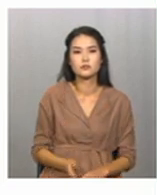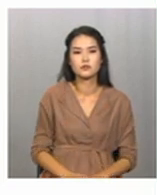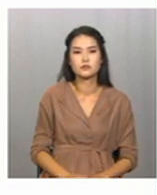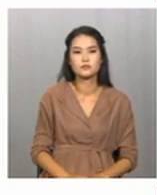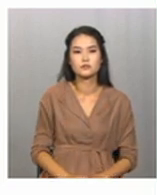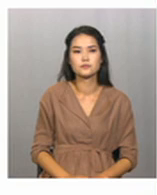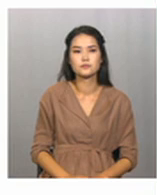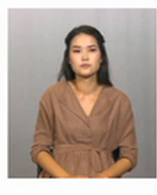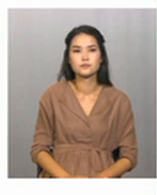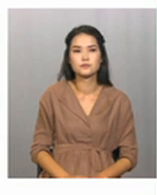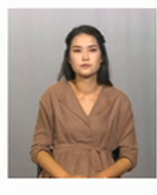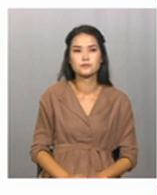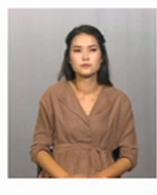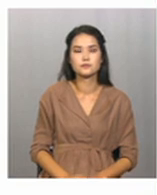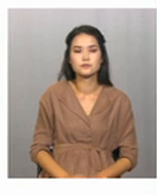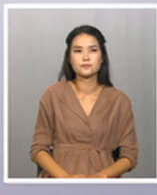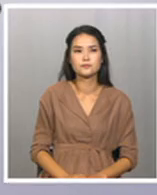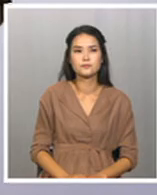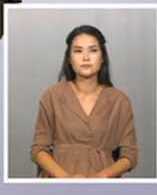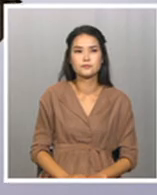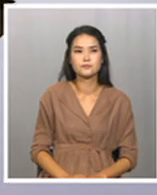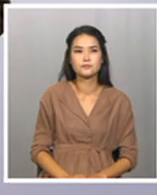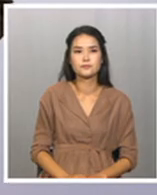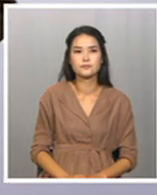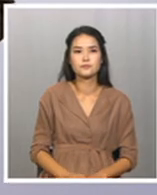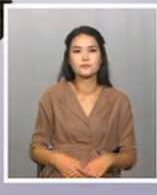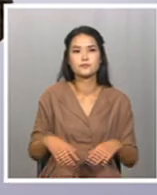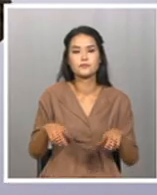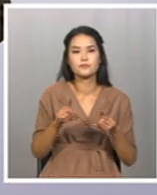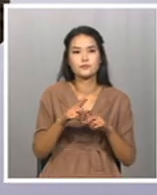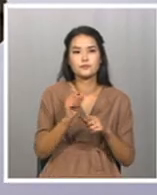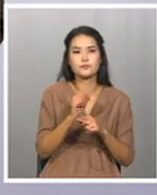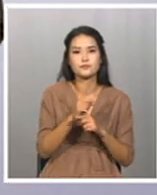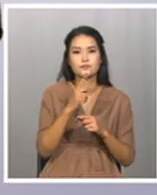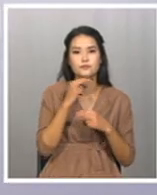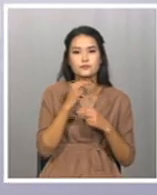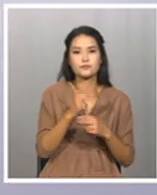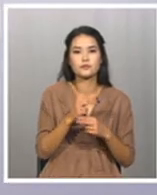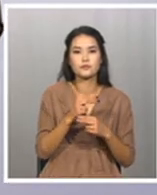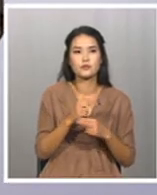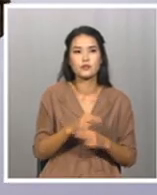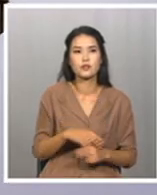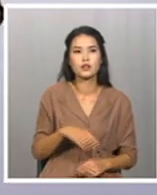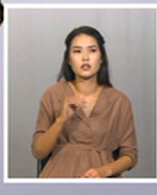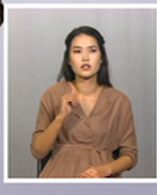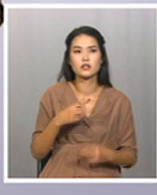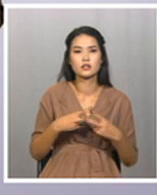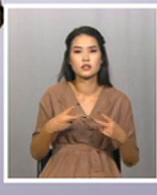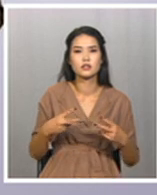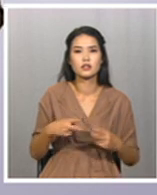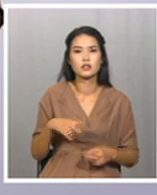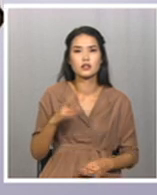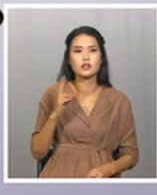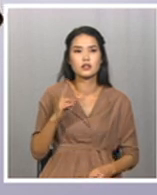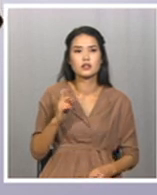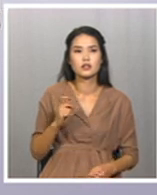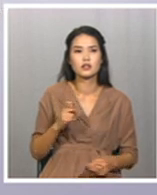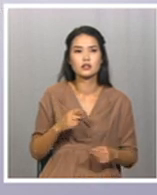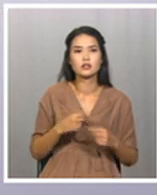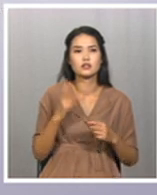көбейтілген x азайтылған 5. Мынадай тапсырма қарастырайық. Y тең болады 2x